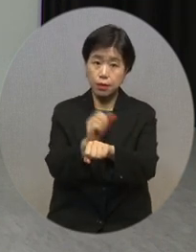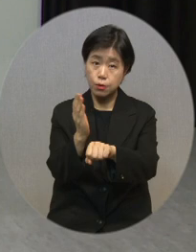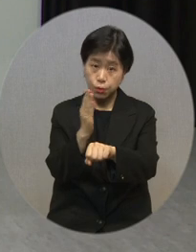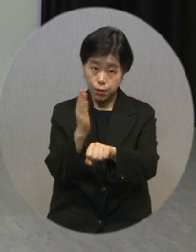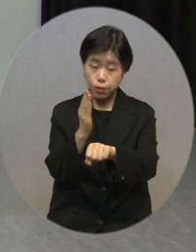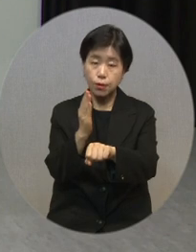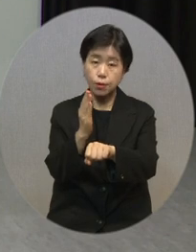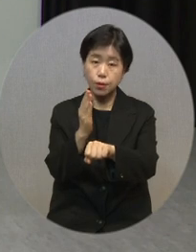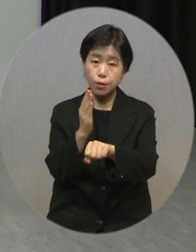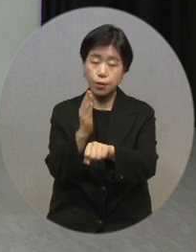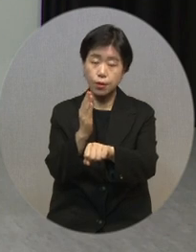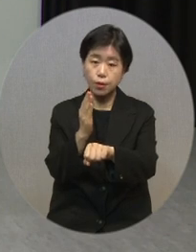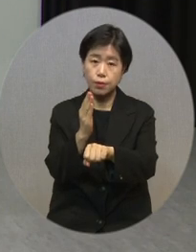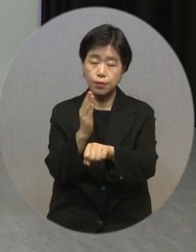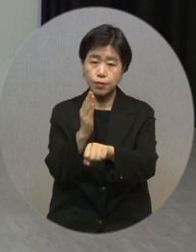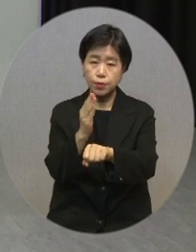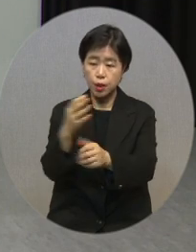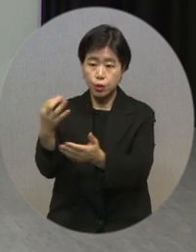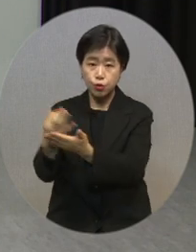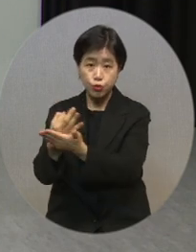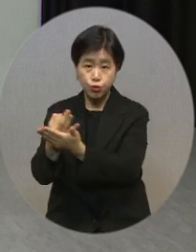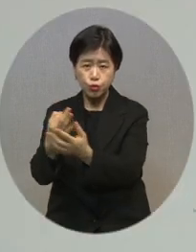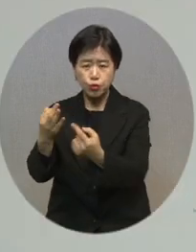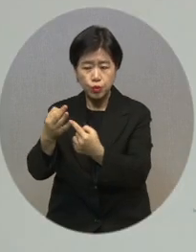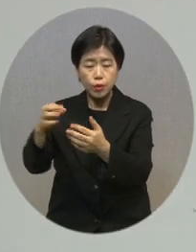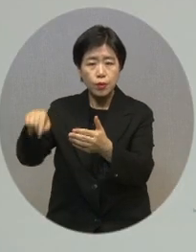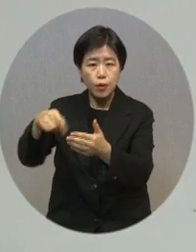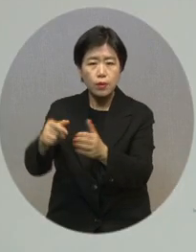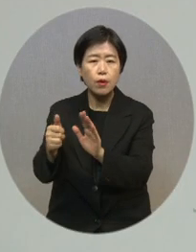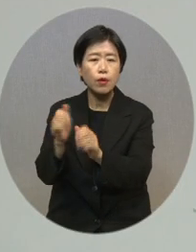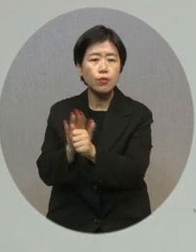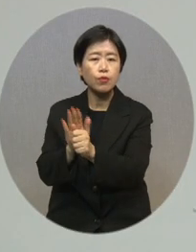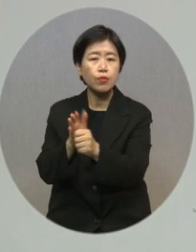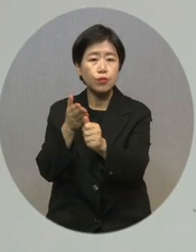그 통상 임금에 대해서 그 네. 지원해 드렸는데